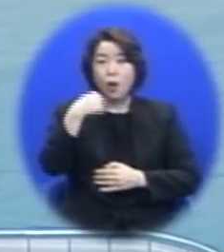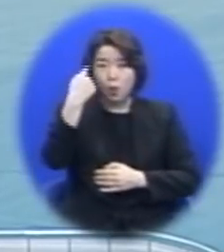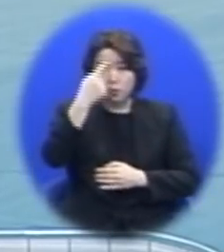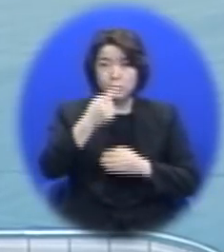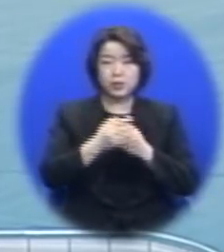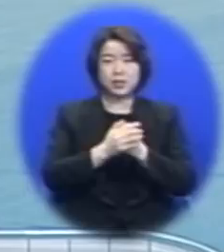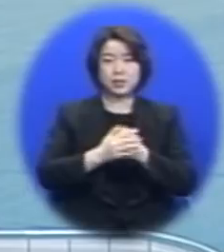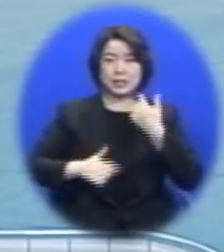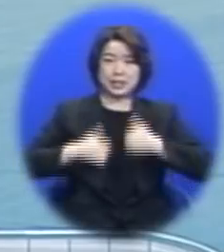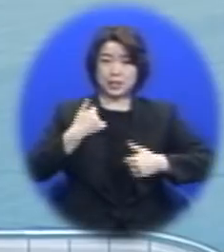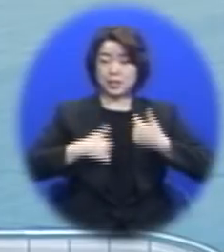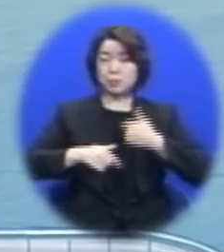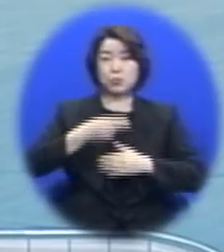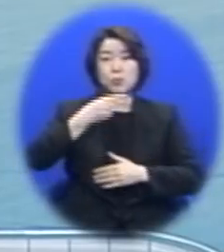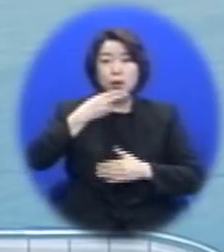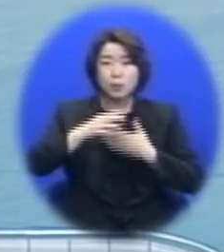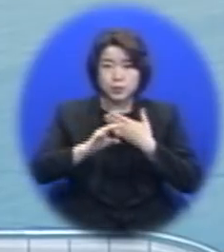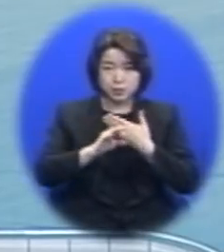얼굴이 기쁨이 없으면